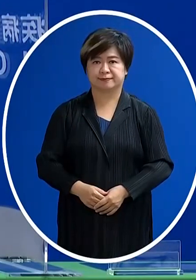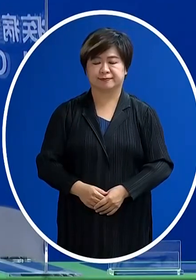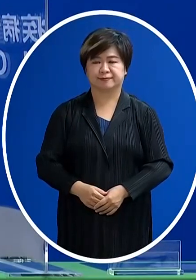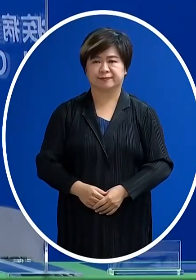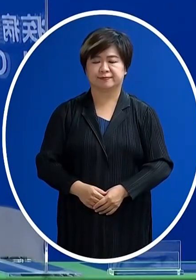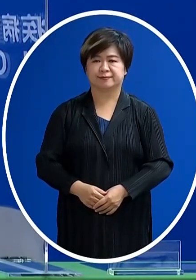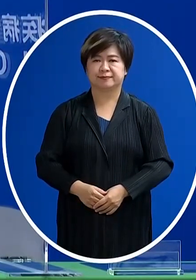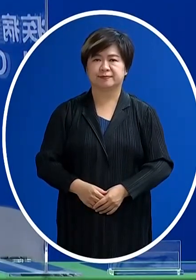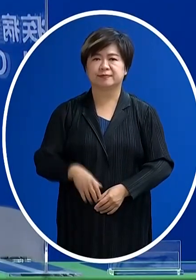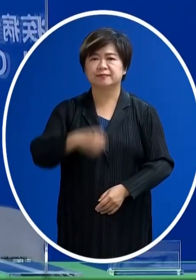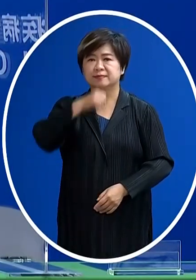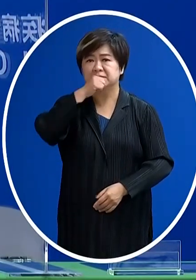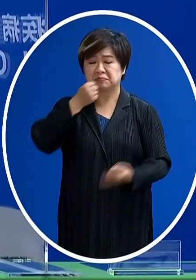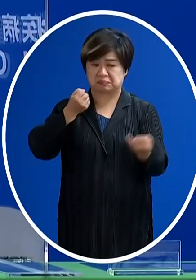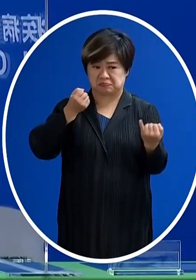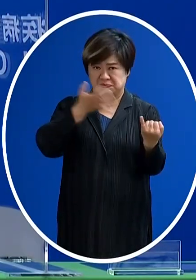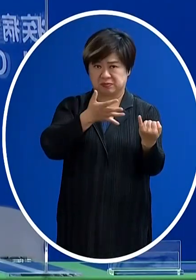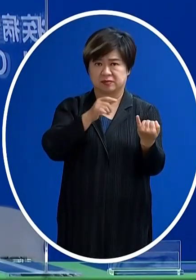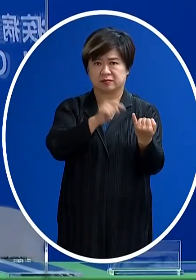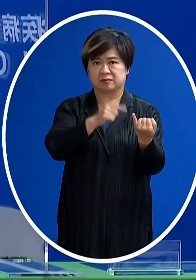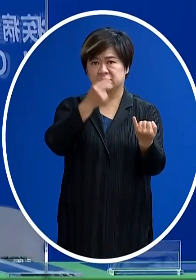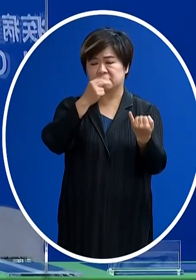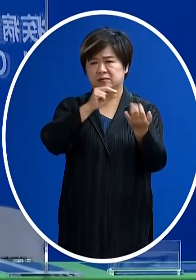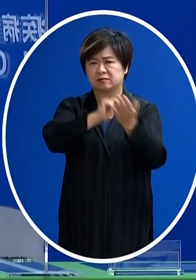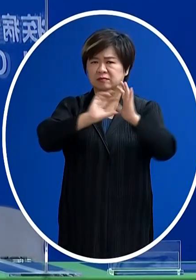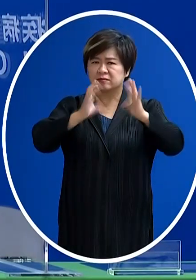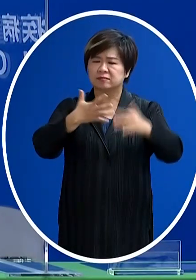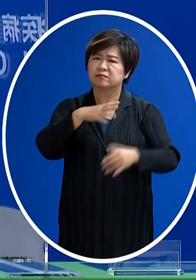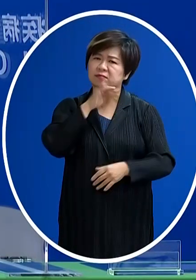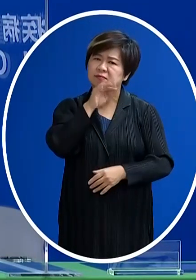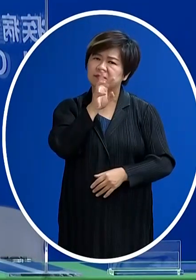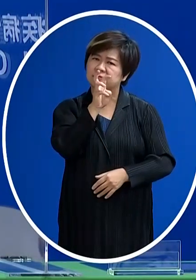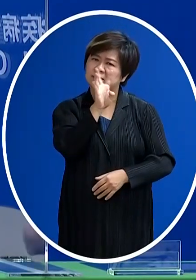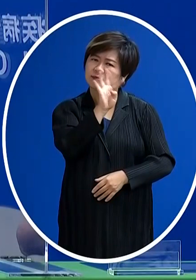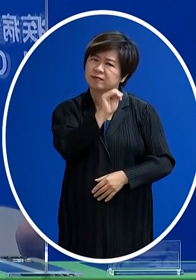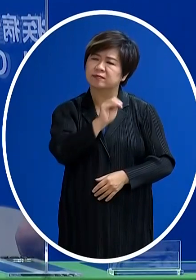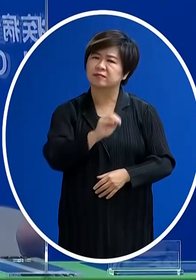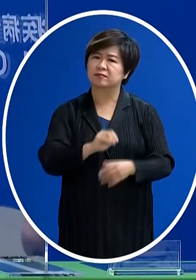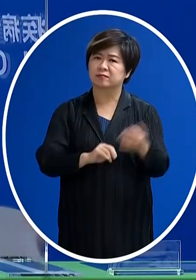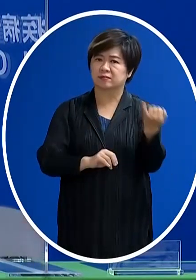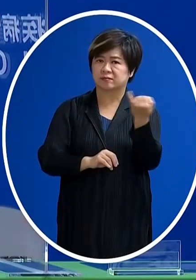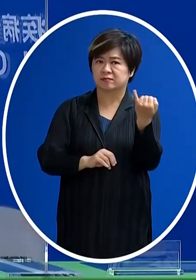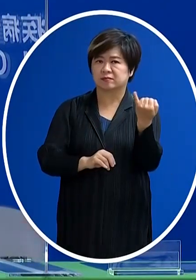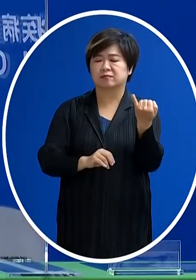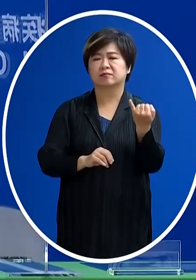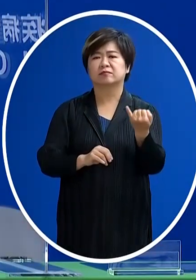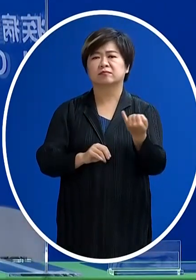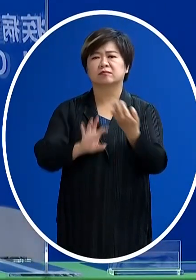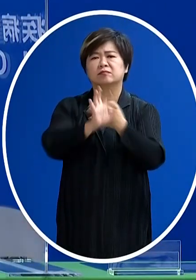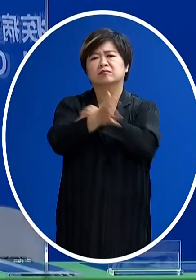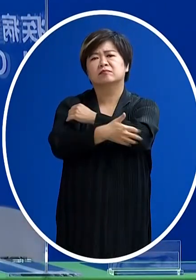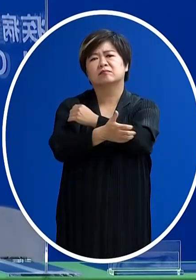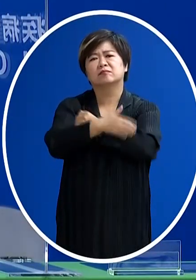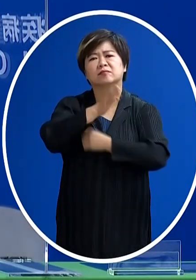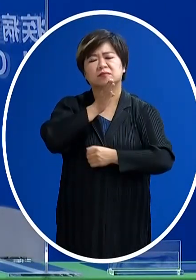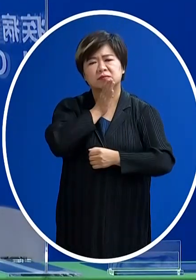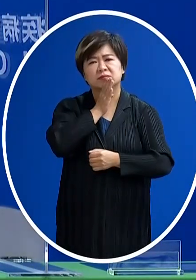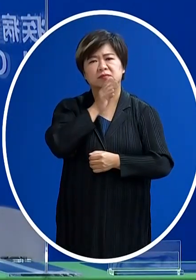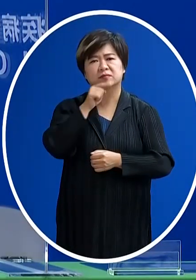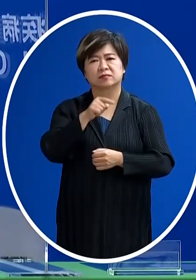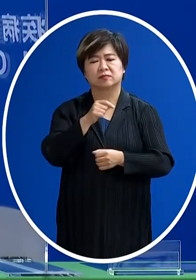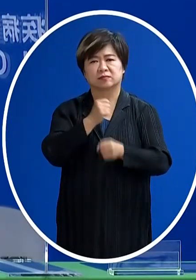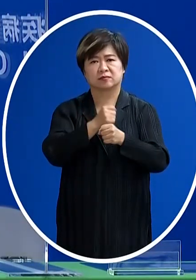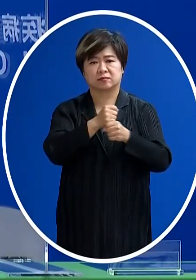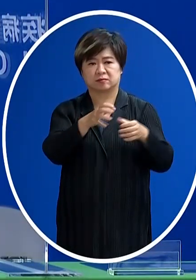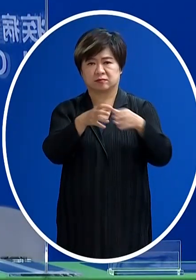好，针对本土这位个案，她是一位印尼籍30多岁的女性的算是产业移工，然后所以当时她有这个职